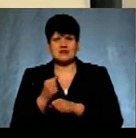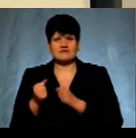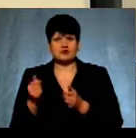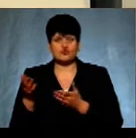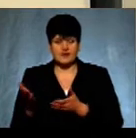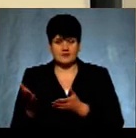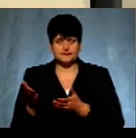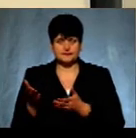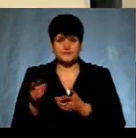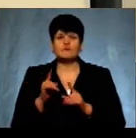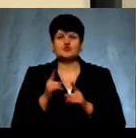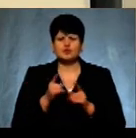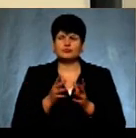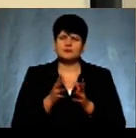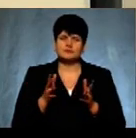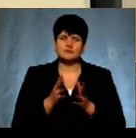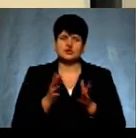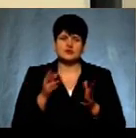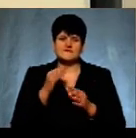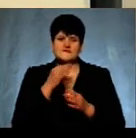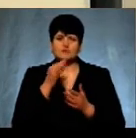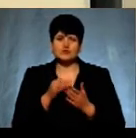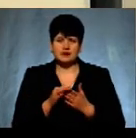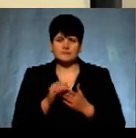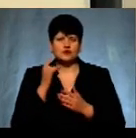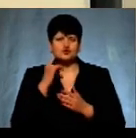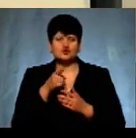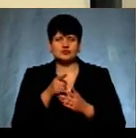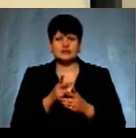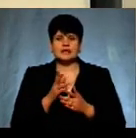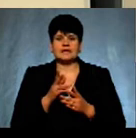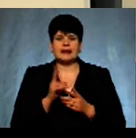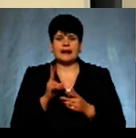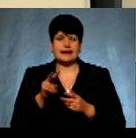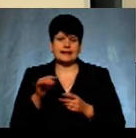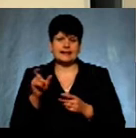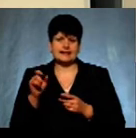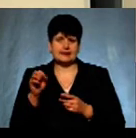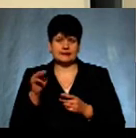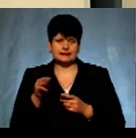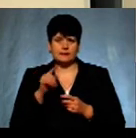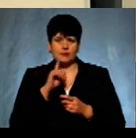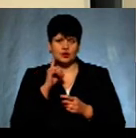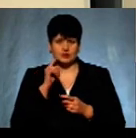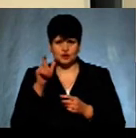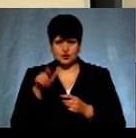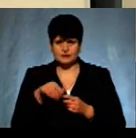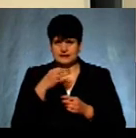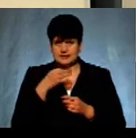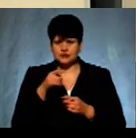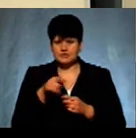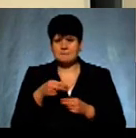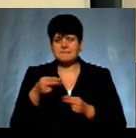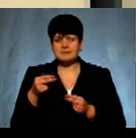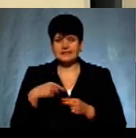В чому підвищується відповідальність? Ми чули в сюжеті, як клієнт служби зайнятості, молода особа, сказала, що з нею